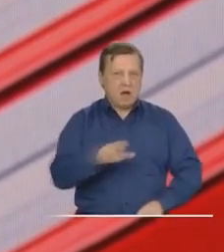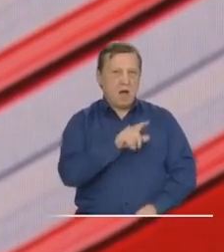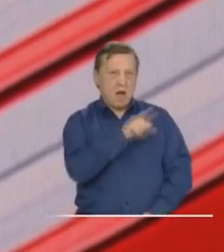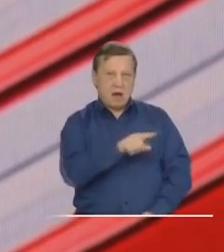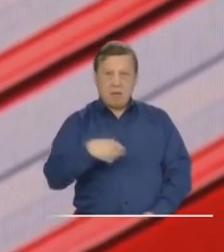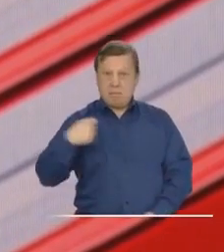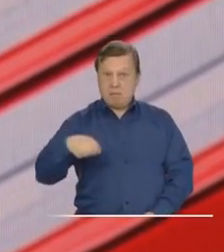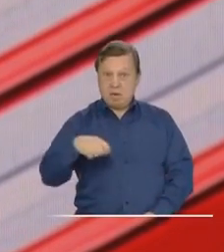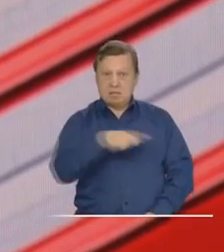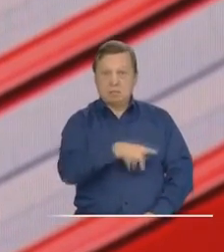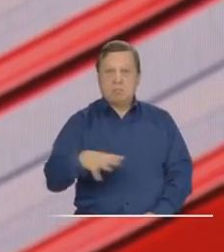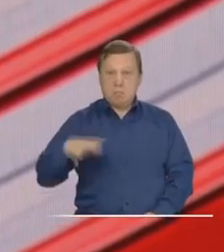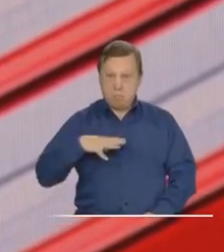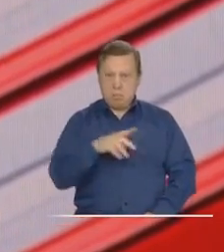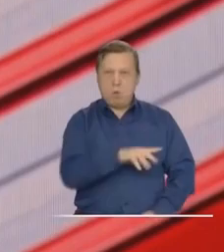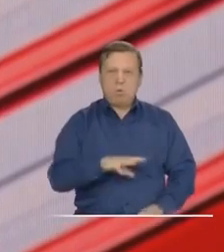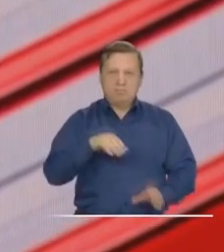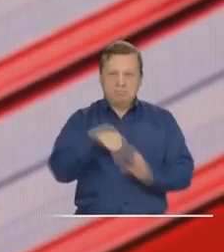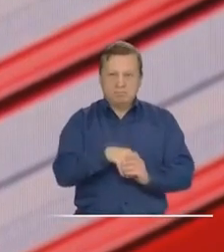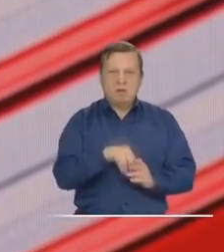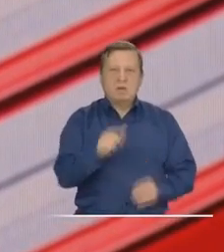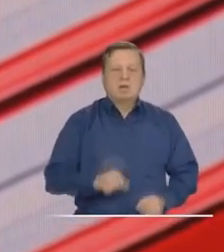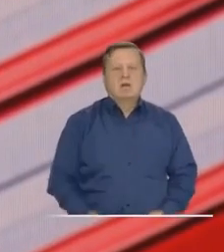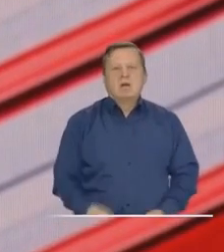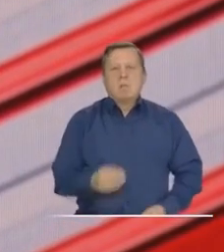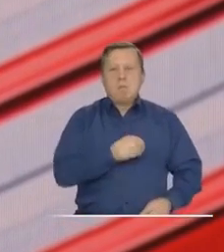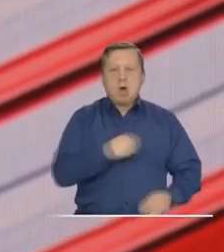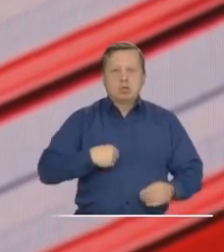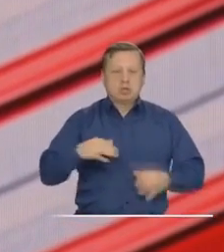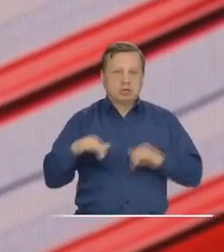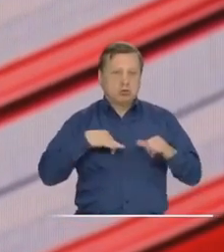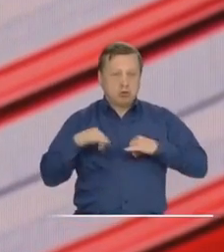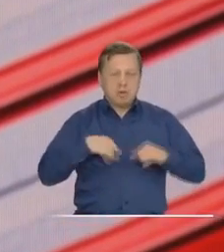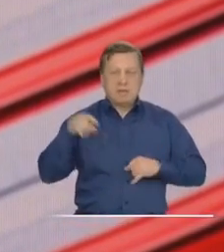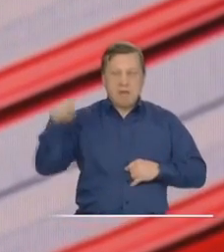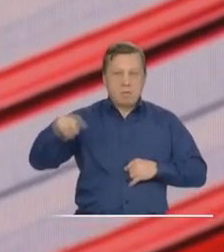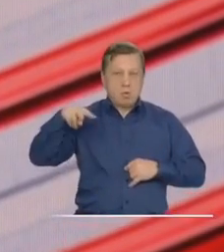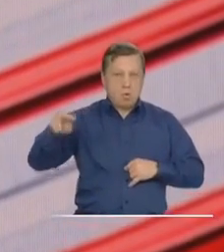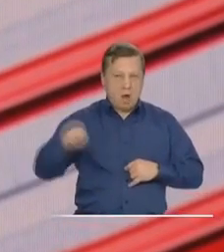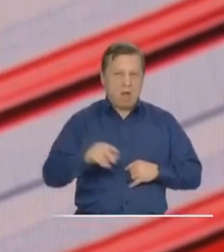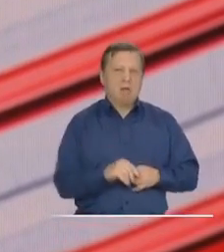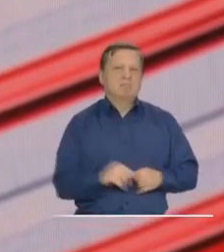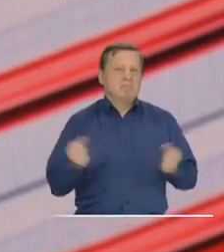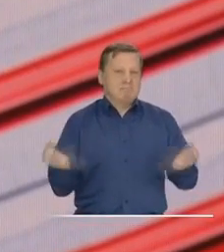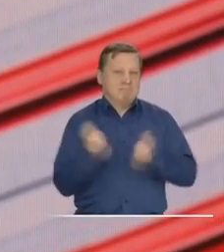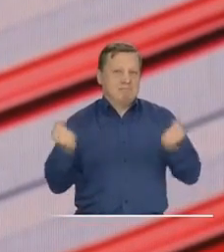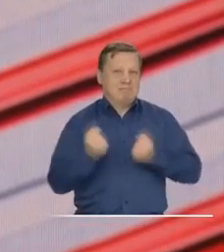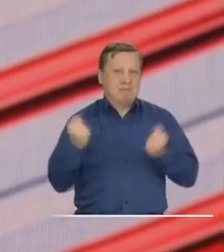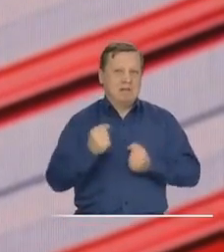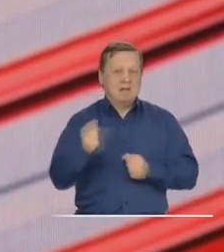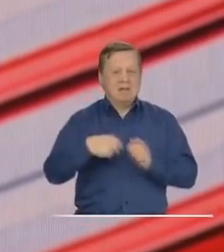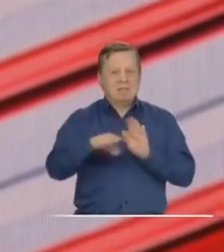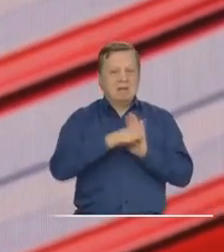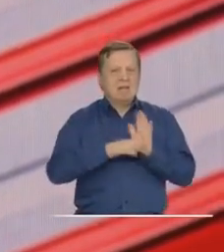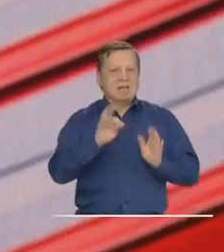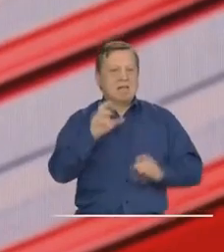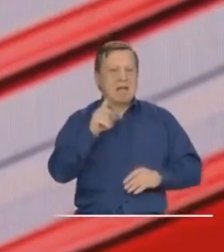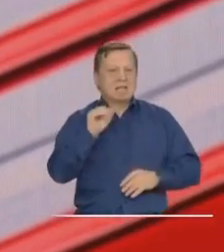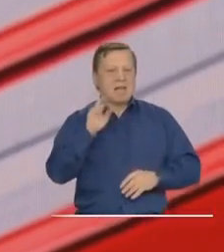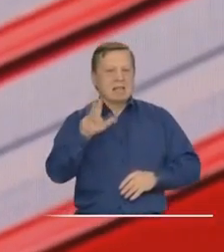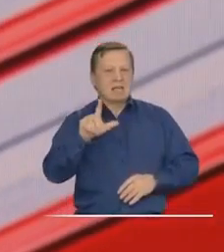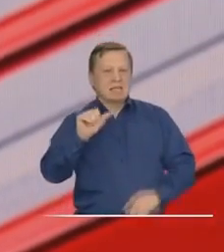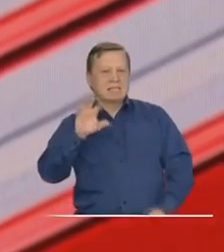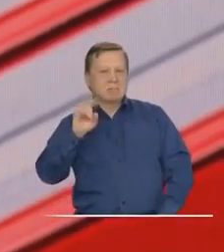był w obozie tych którzy przesłali kompetencje polskiego rządu na forum unijne między nimi aktywnie popierając traktat lizboński wszystkie kolejne